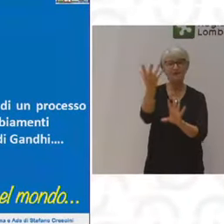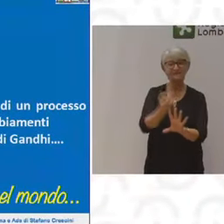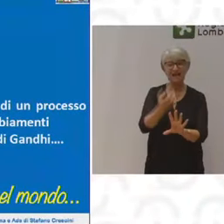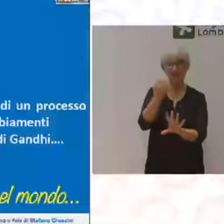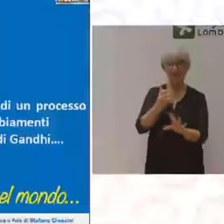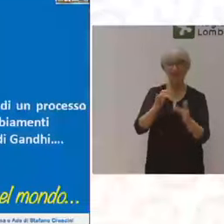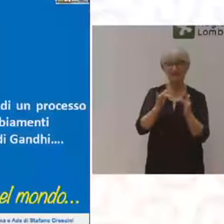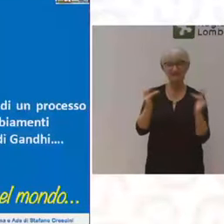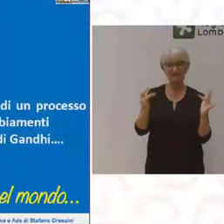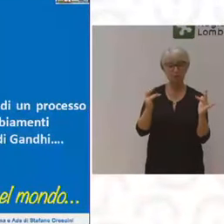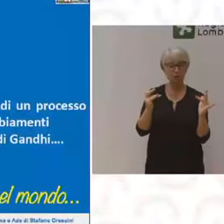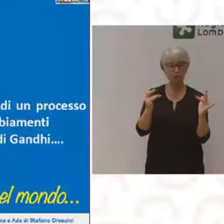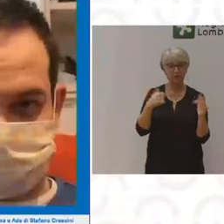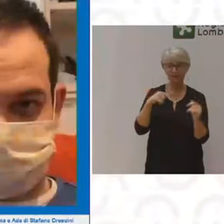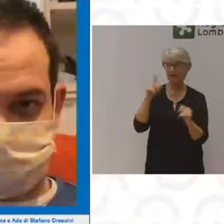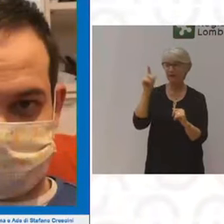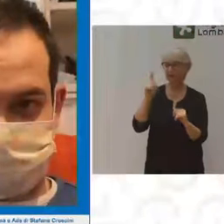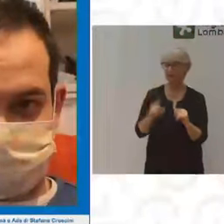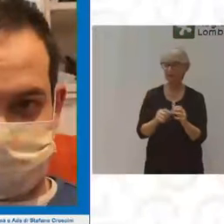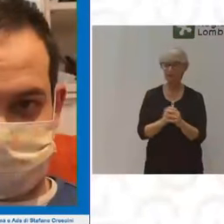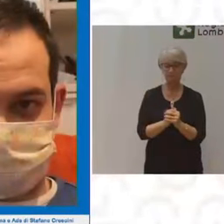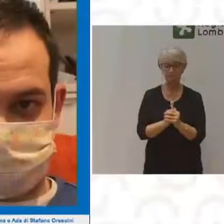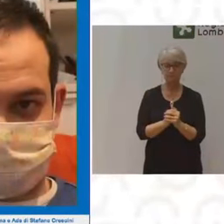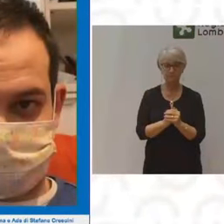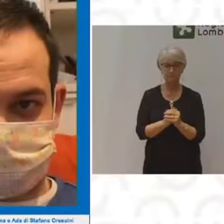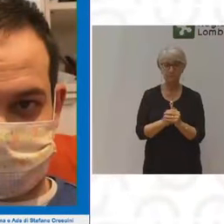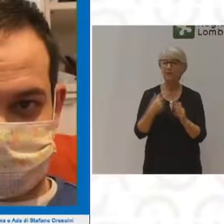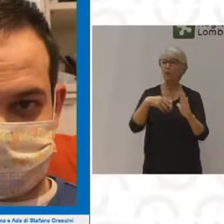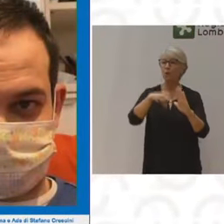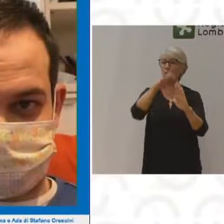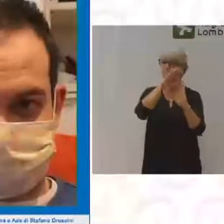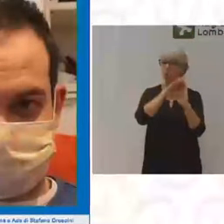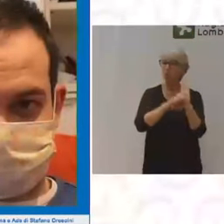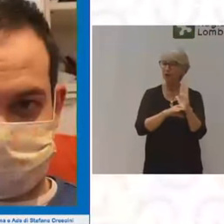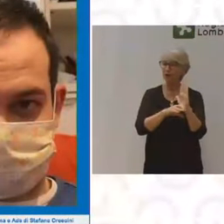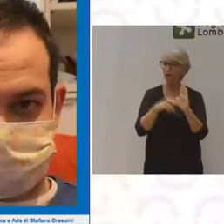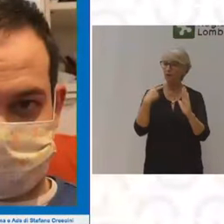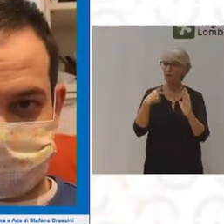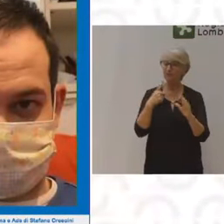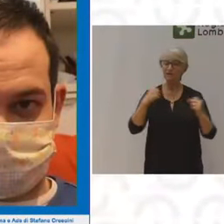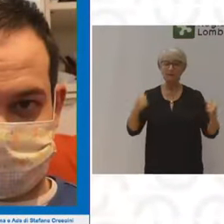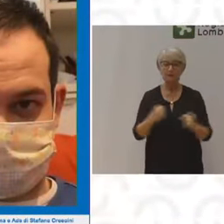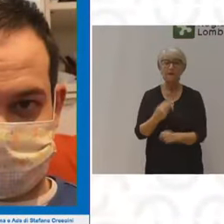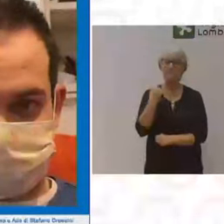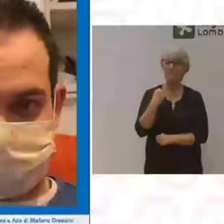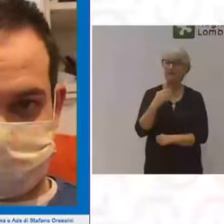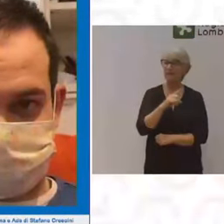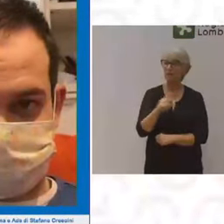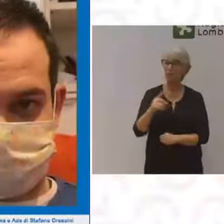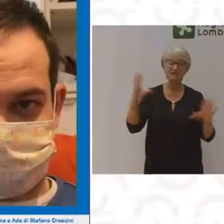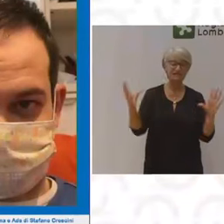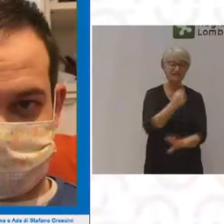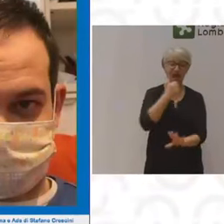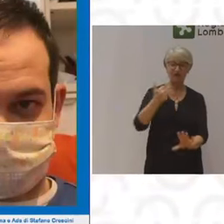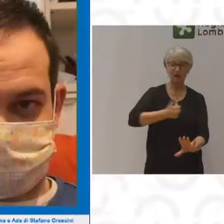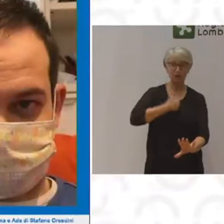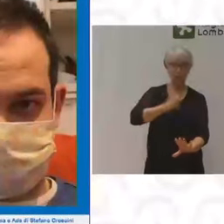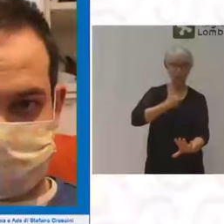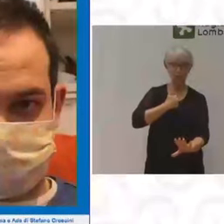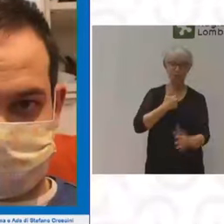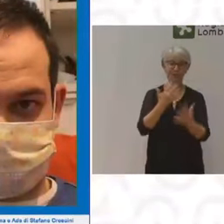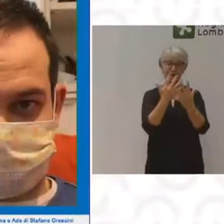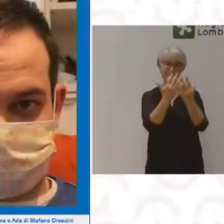sito internet, il nostro curriculum vitae, scusate, il nostro motto, perché nessuno si salva da solo, vi saluto